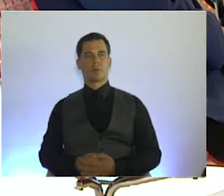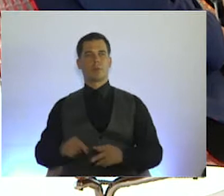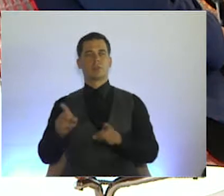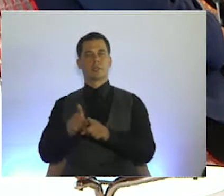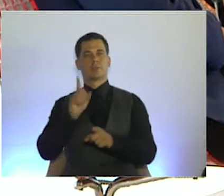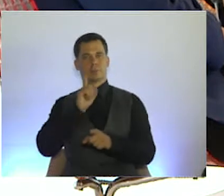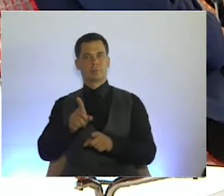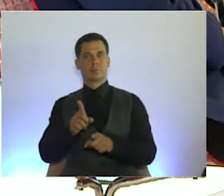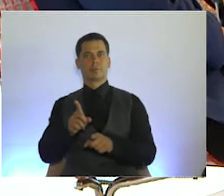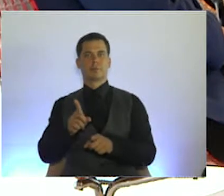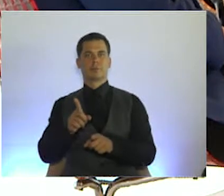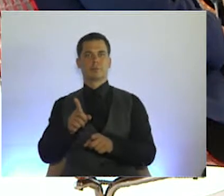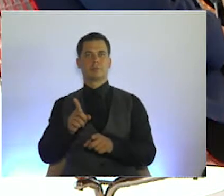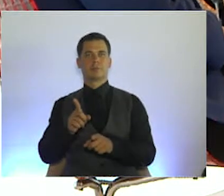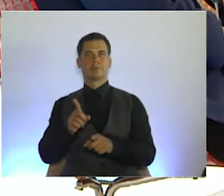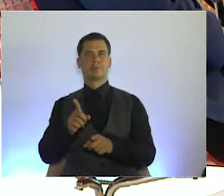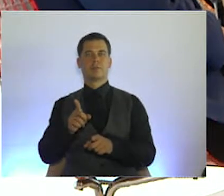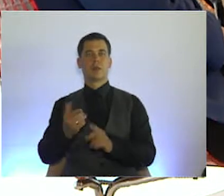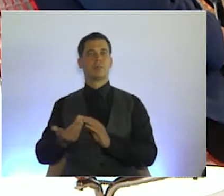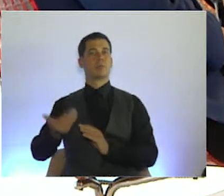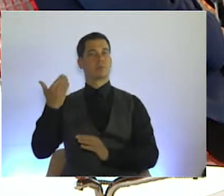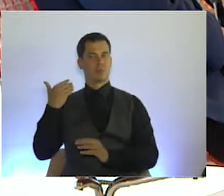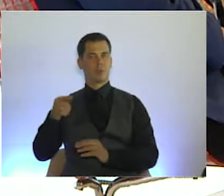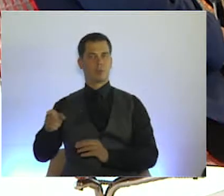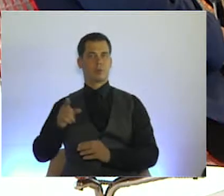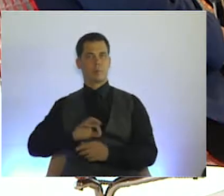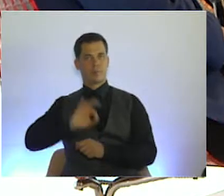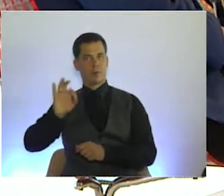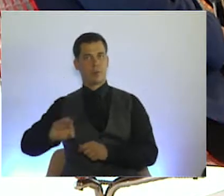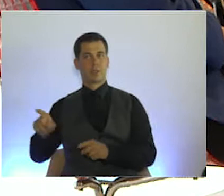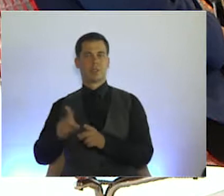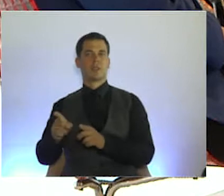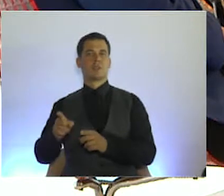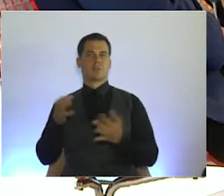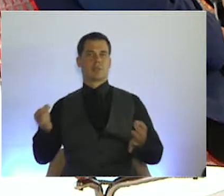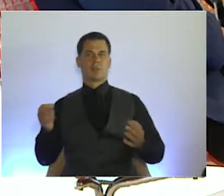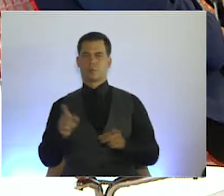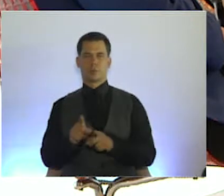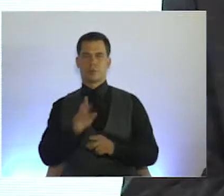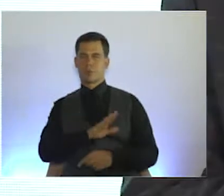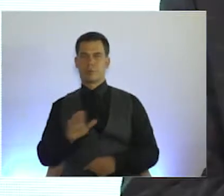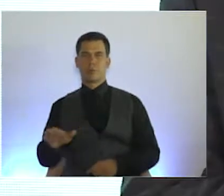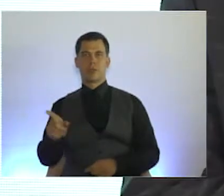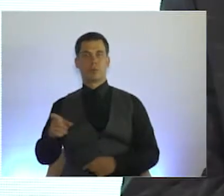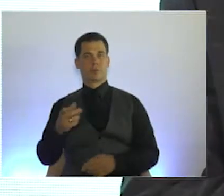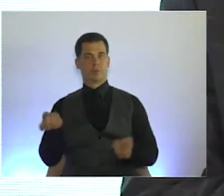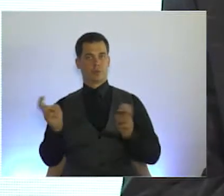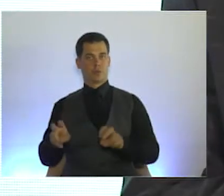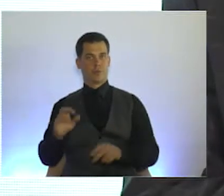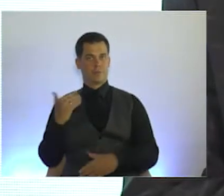pewno w poprzednim okresie programowania, również obecnie, zakładanie działalności